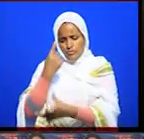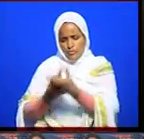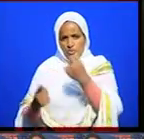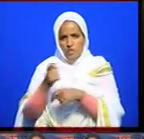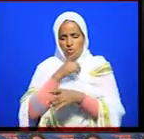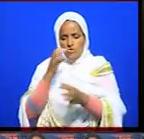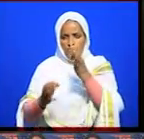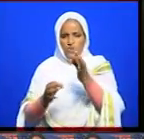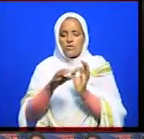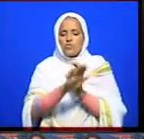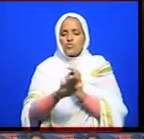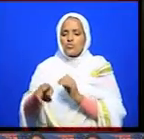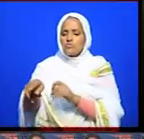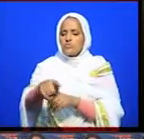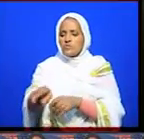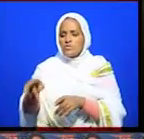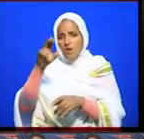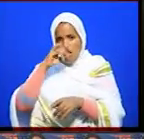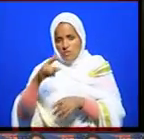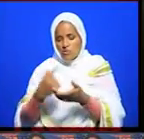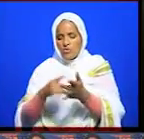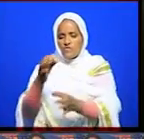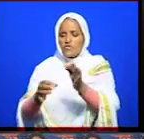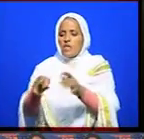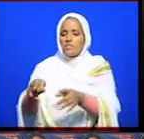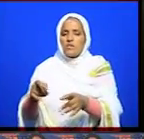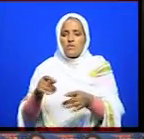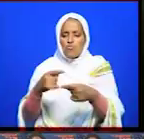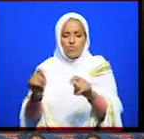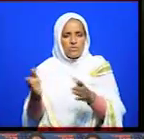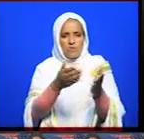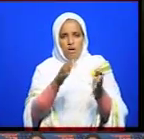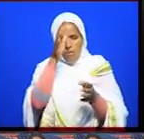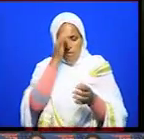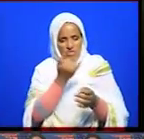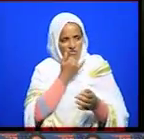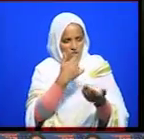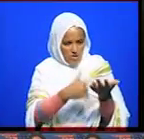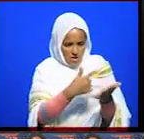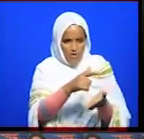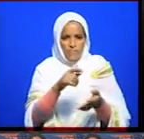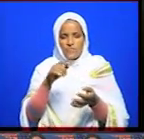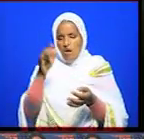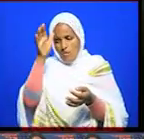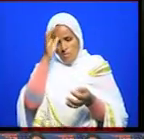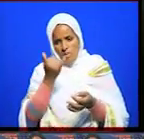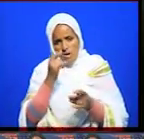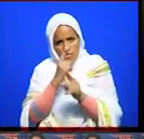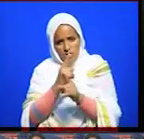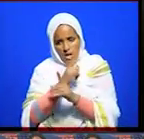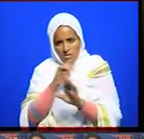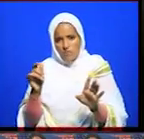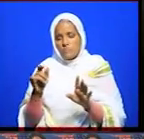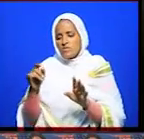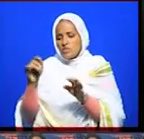እንኳ ነገሮች ሲኖሩ ለኔ ብቻ ሳይሆን ፍርድ ለልጆቹም እሰጣለሁ። ህፃናት ሳይቀሩ በቤተሰብ ውስጥ ያባዬ ጥፋት ይሄ ነው፣